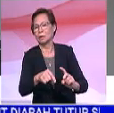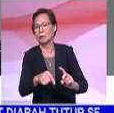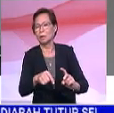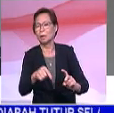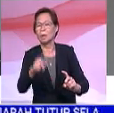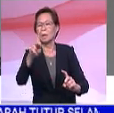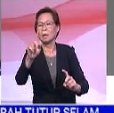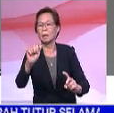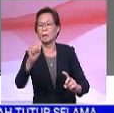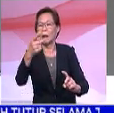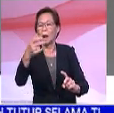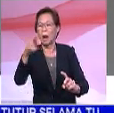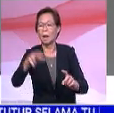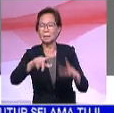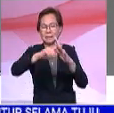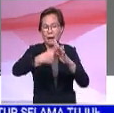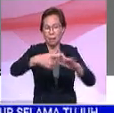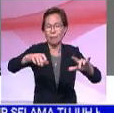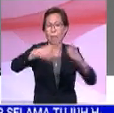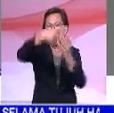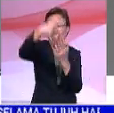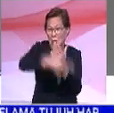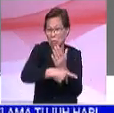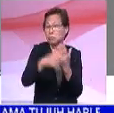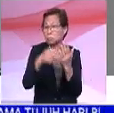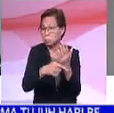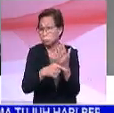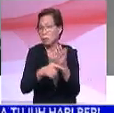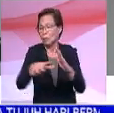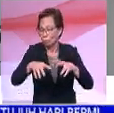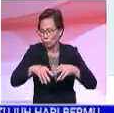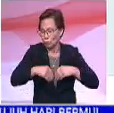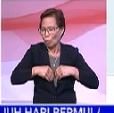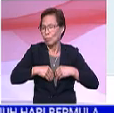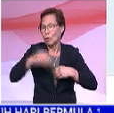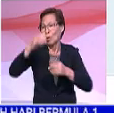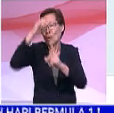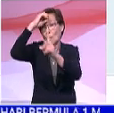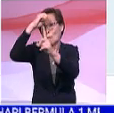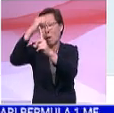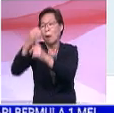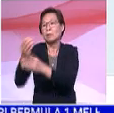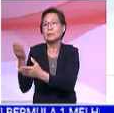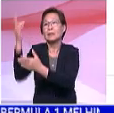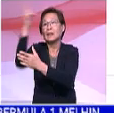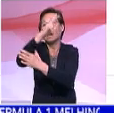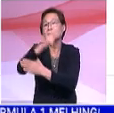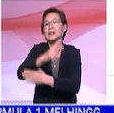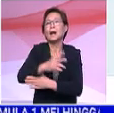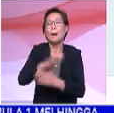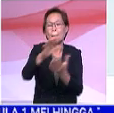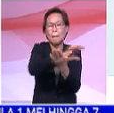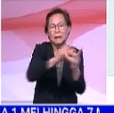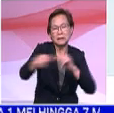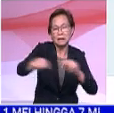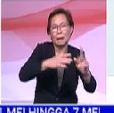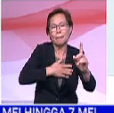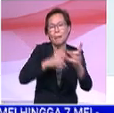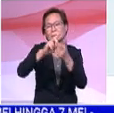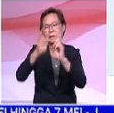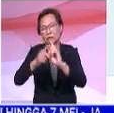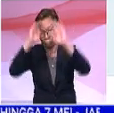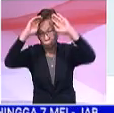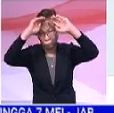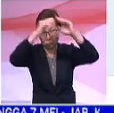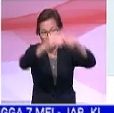Abdul Kaham memberitahu pelaksanaan program berkenaan sebagai menyahut aspirasi kerajaan menerusi pelan tindakan My Digital yang memberi